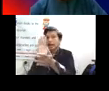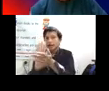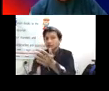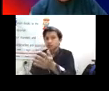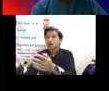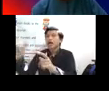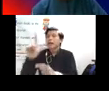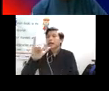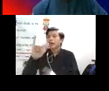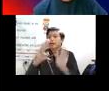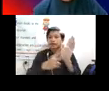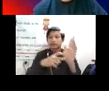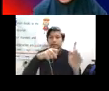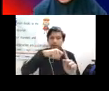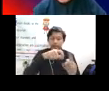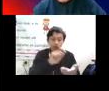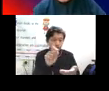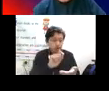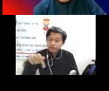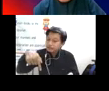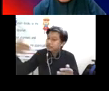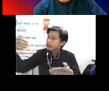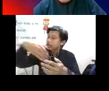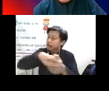selain Google Chrome Mozilla juga bisa